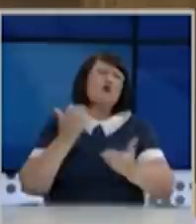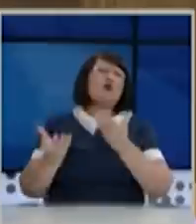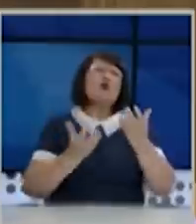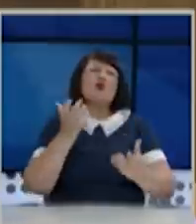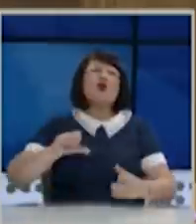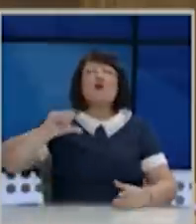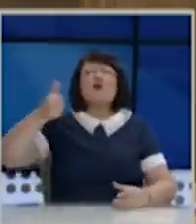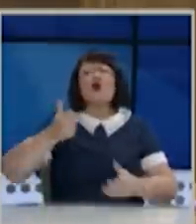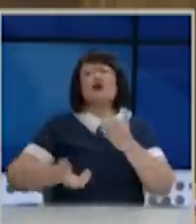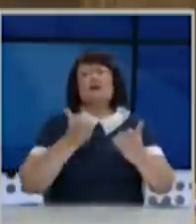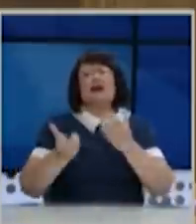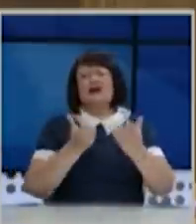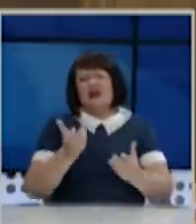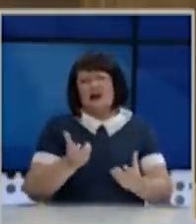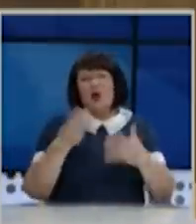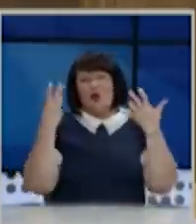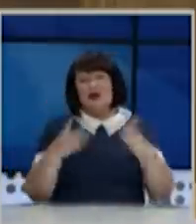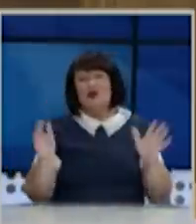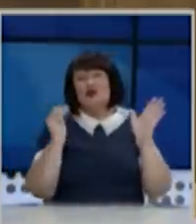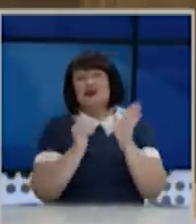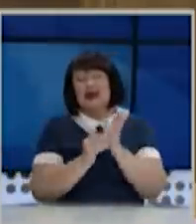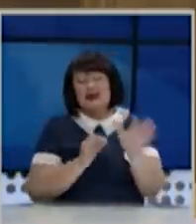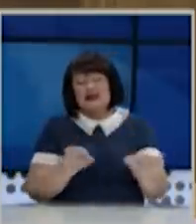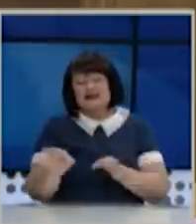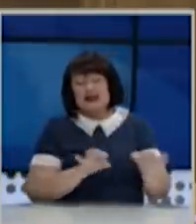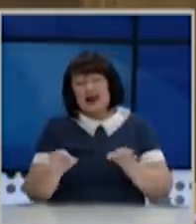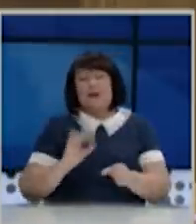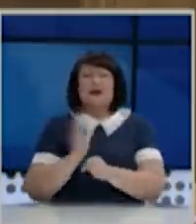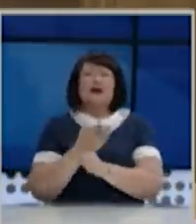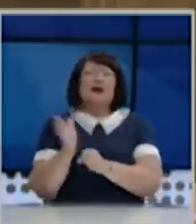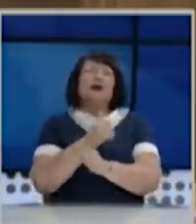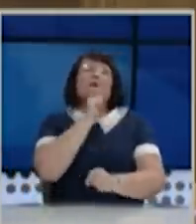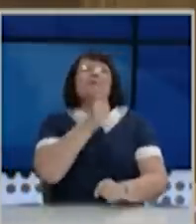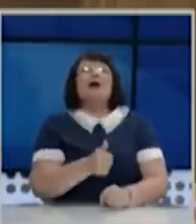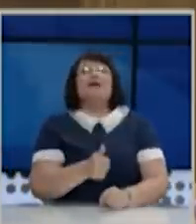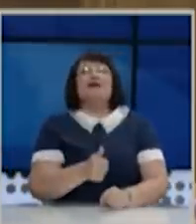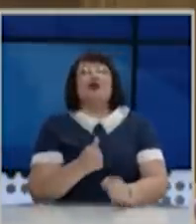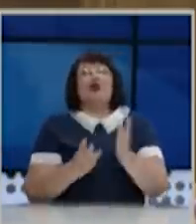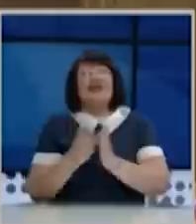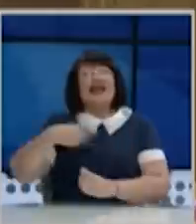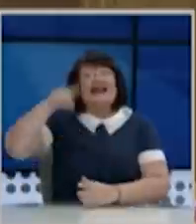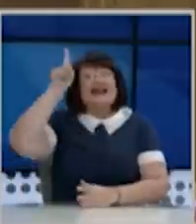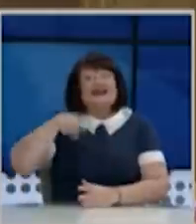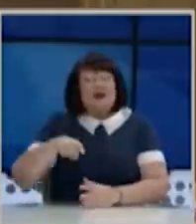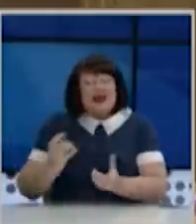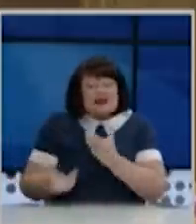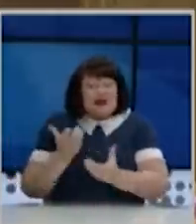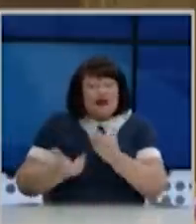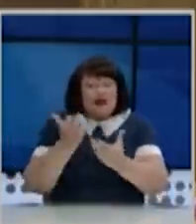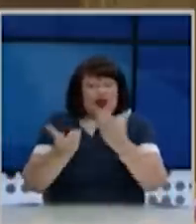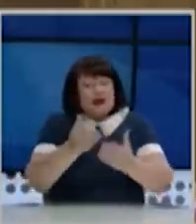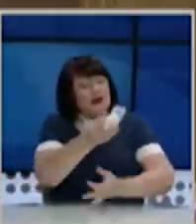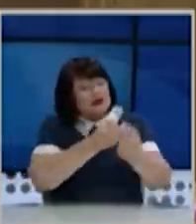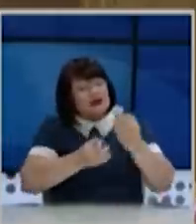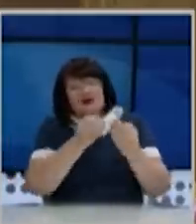Ευρωπαϊκή Ένωση, με τις πάνω από 800.000 στρέμματα καμένες περιοχές. 13 μέρες καίει. Τι έχετε να